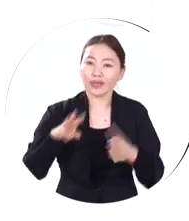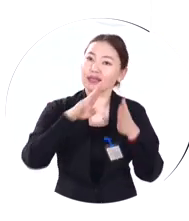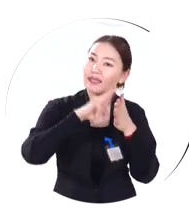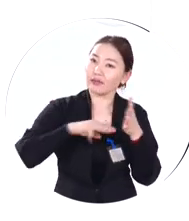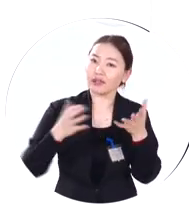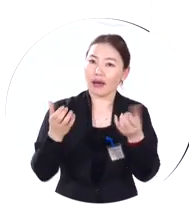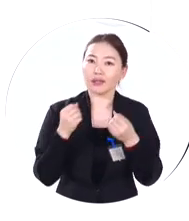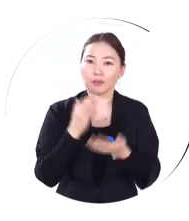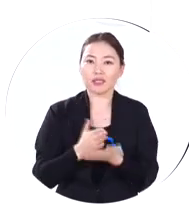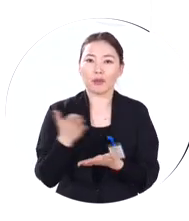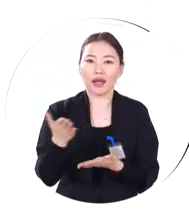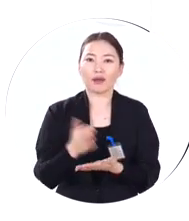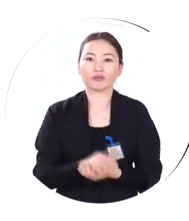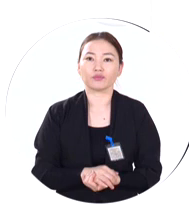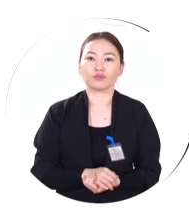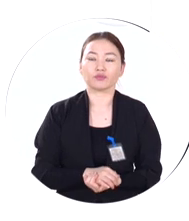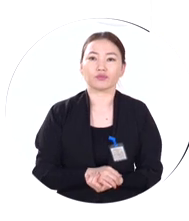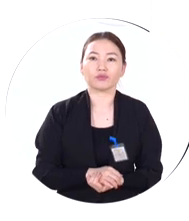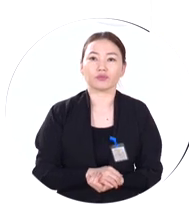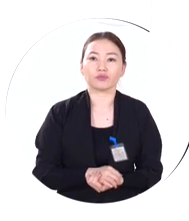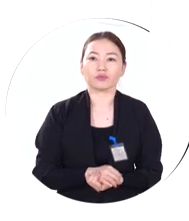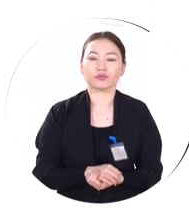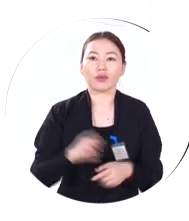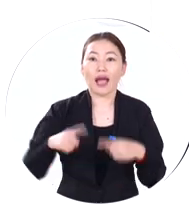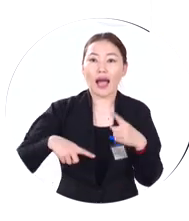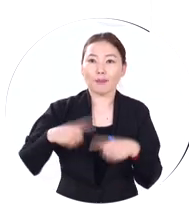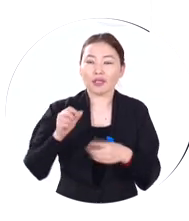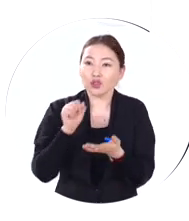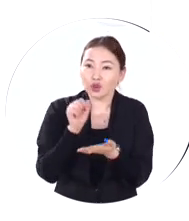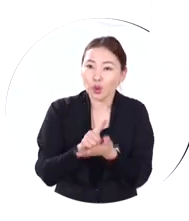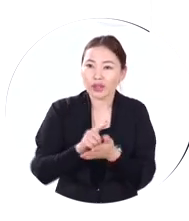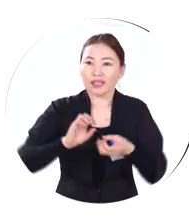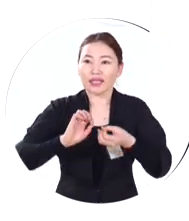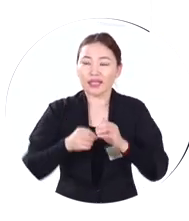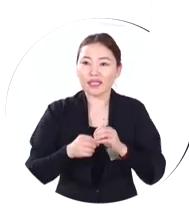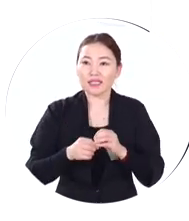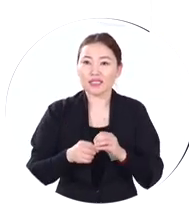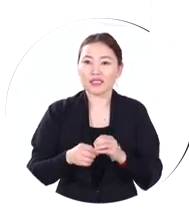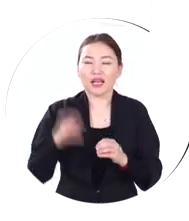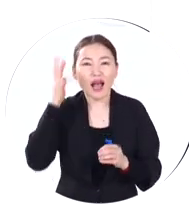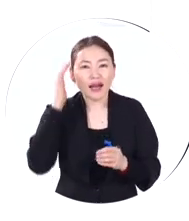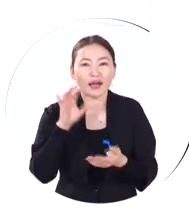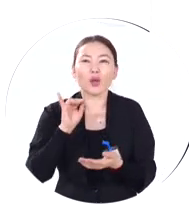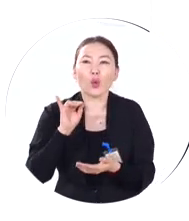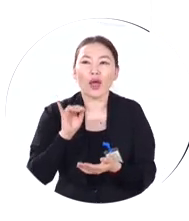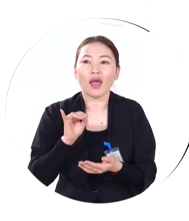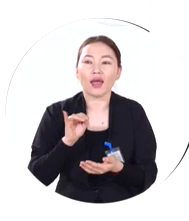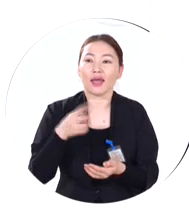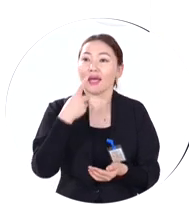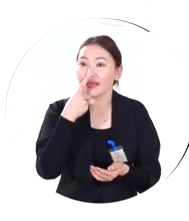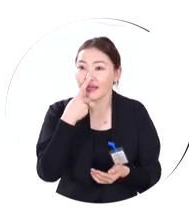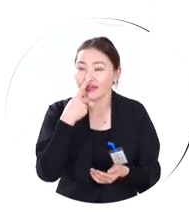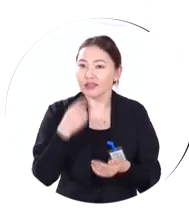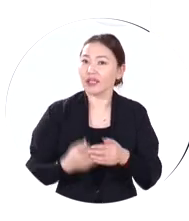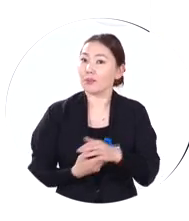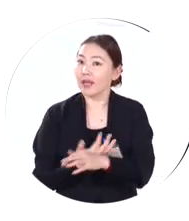зорж байжээ. Монголд хамгийн түрүүнд хэрэгжүүлсэн арга хэмжээ бол хятад тариачин иргэдийг Өвөр Монголын нутагт ирж суурьшиг багдуулан